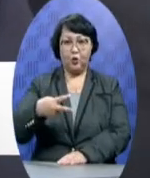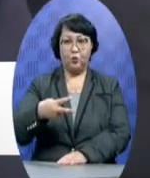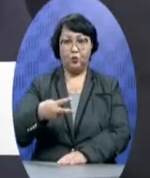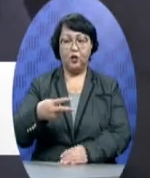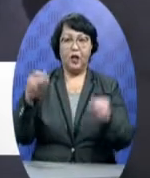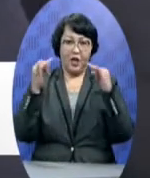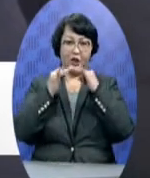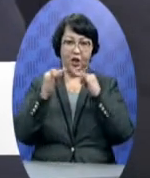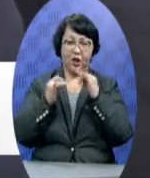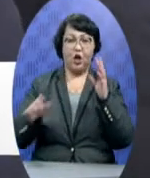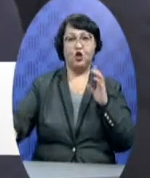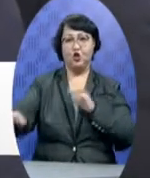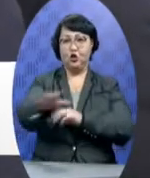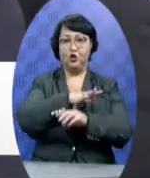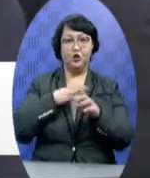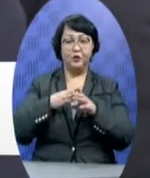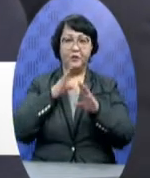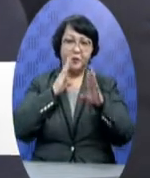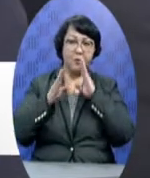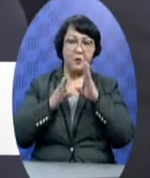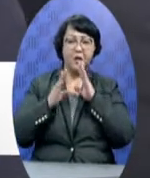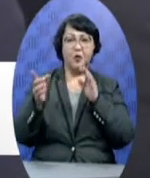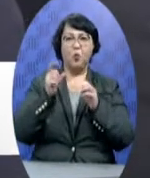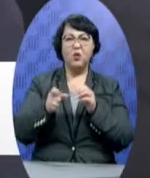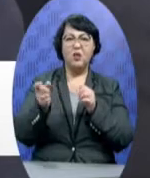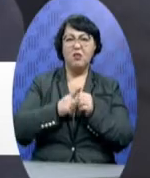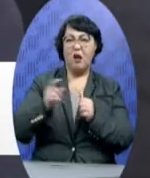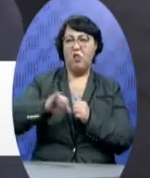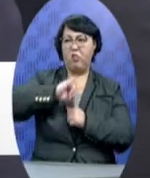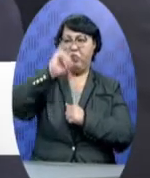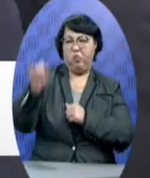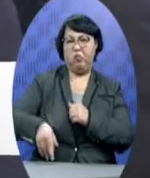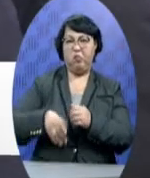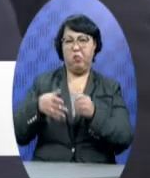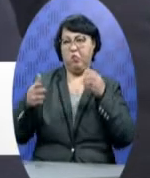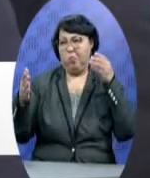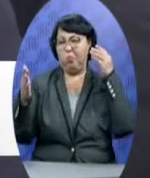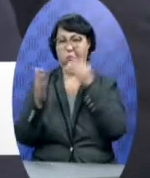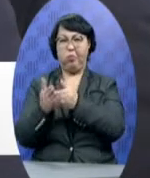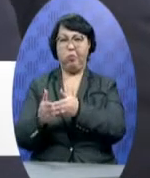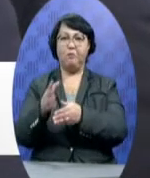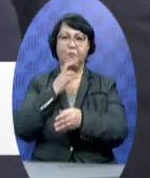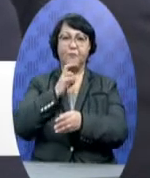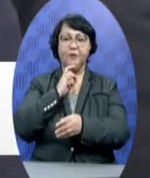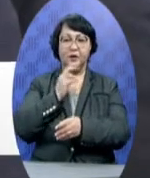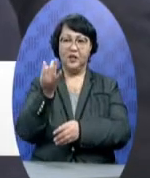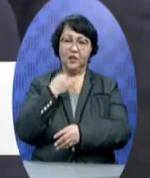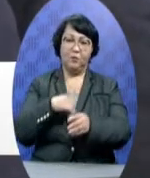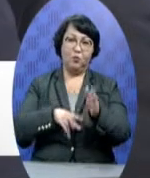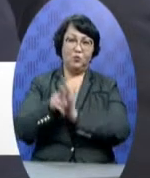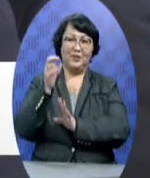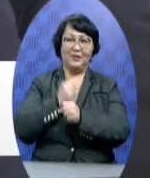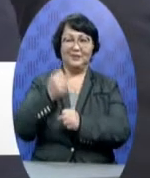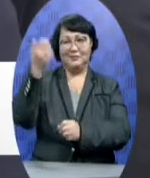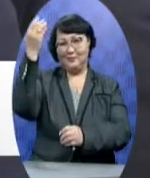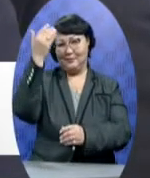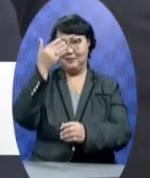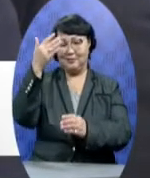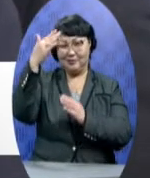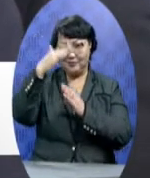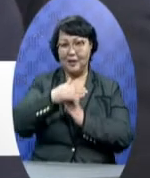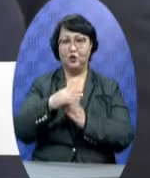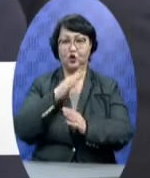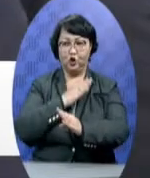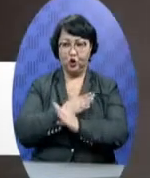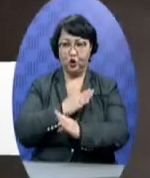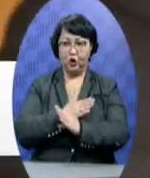сошиал орчин тийм нийгмийн сүлжээгээр одоо хүний нэр төр халддаг бүтгдэг утаадаг энэ асуудлыг тийм үү хэрхэн яаж тассан зогсоох уу гэдэг